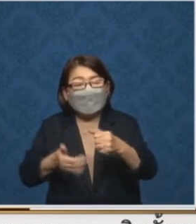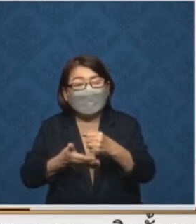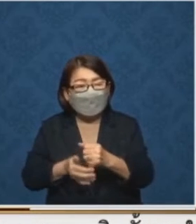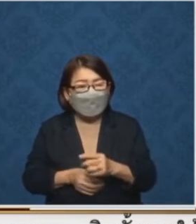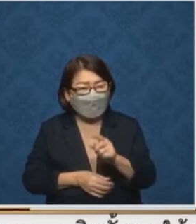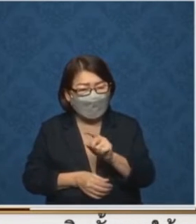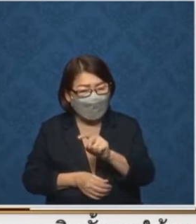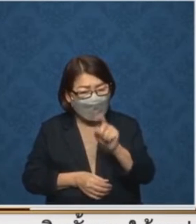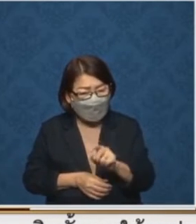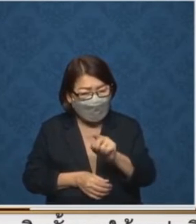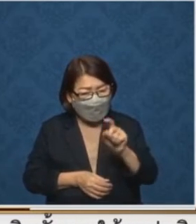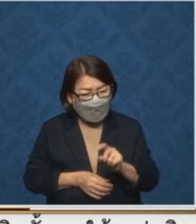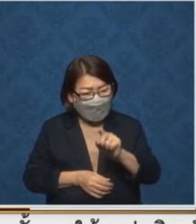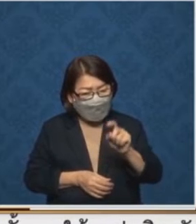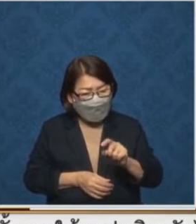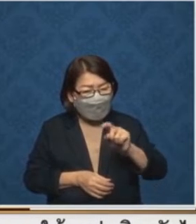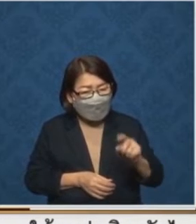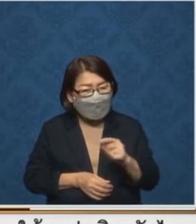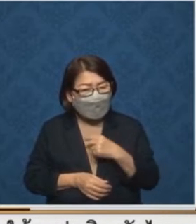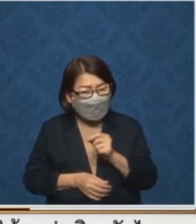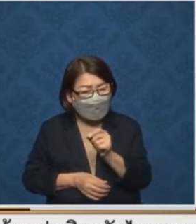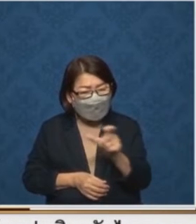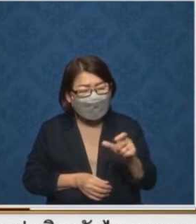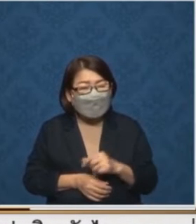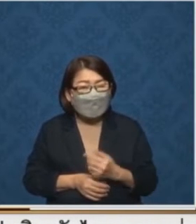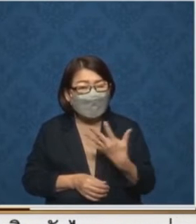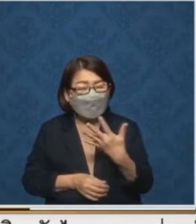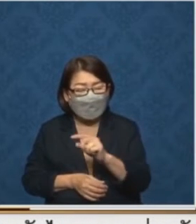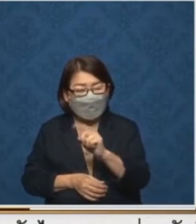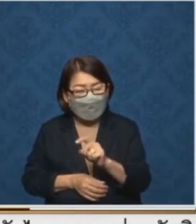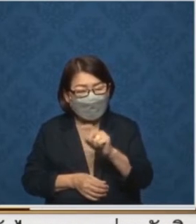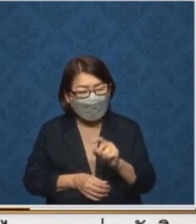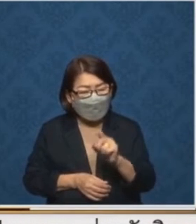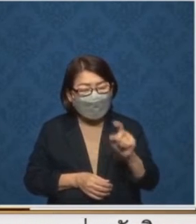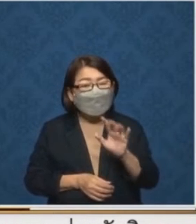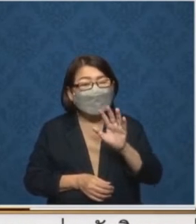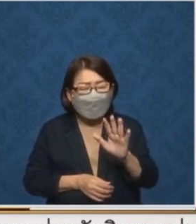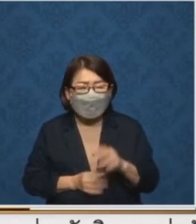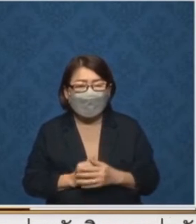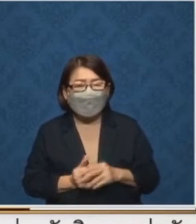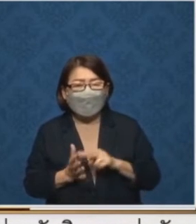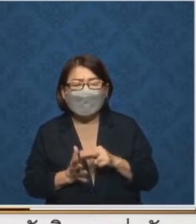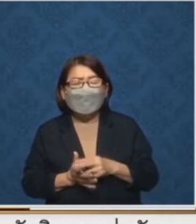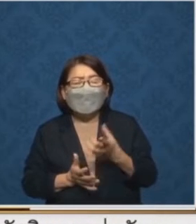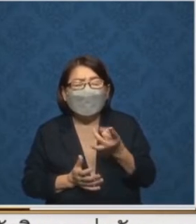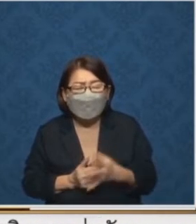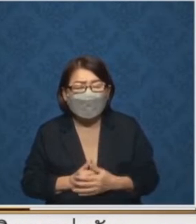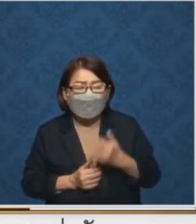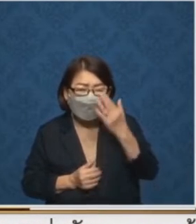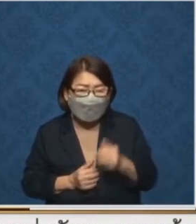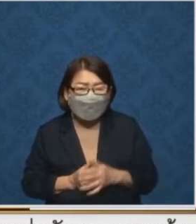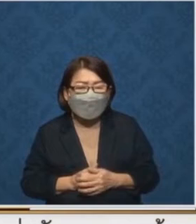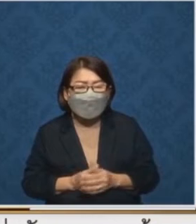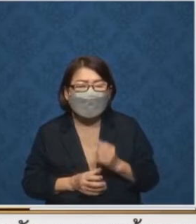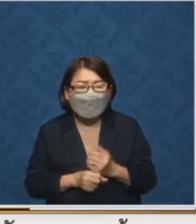ทั้ง 6 3 9 แนกวาล้านครัทั้ง 6 4 4 70 ร้าน